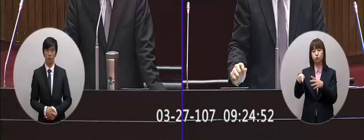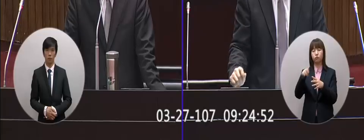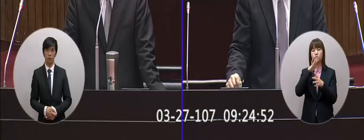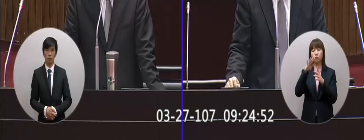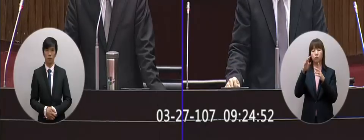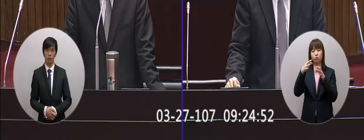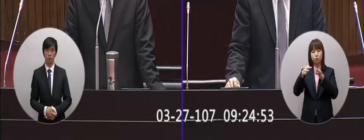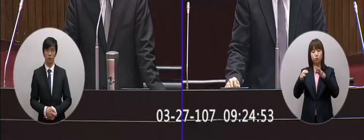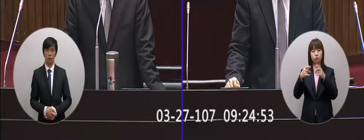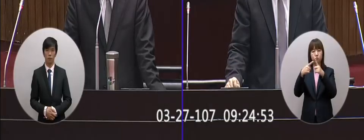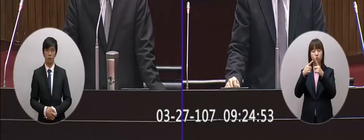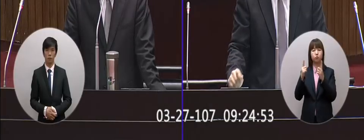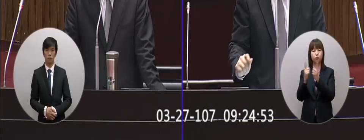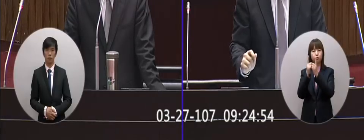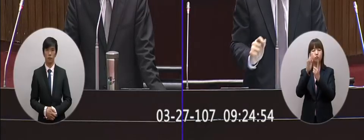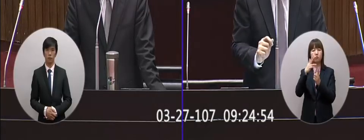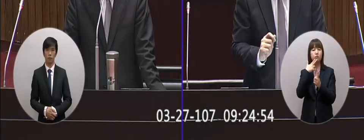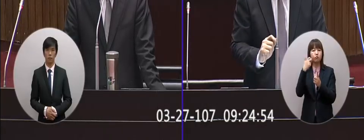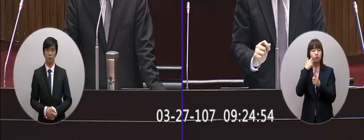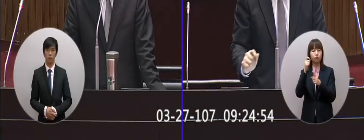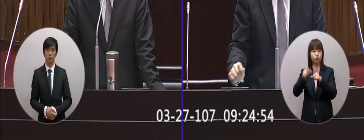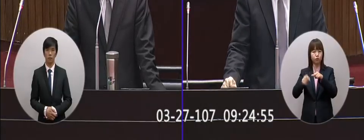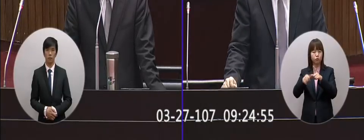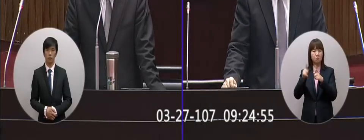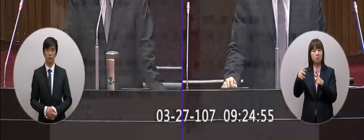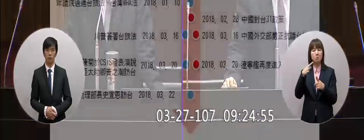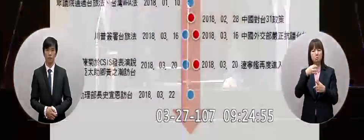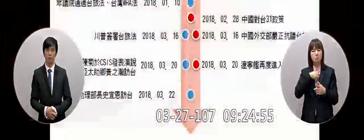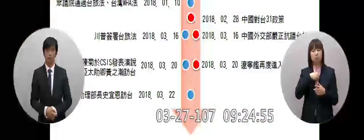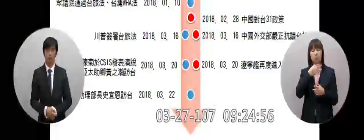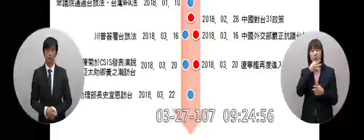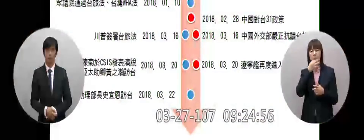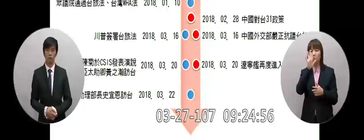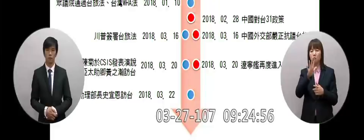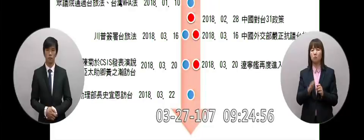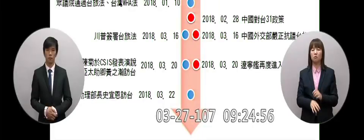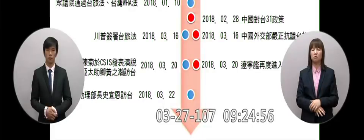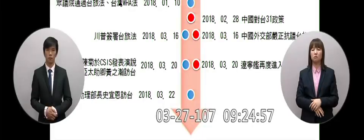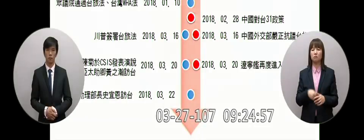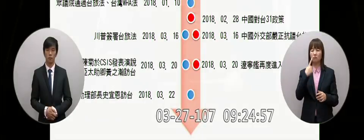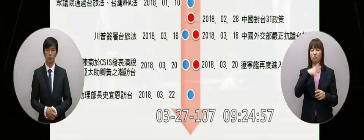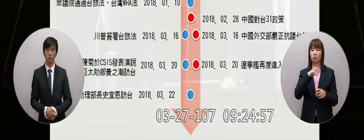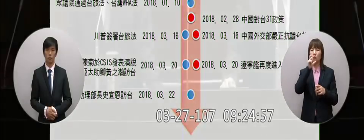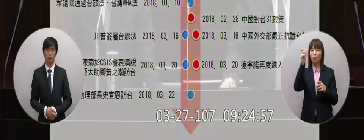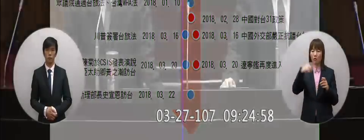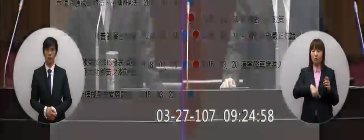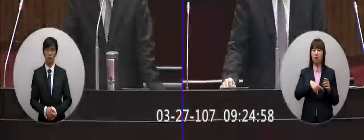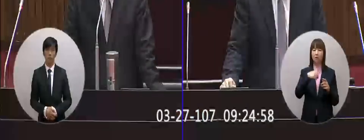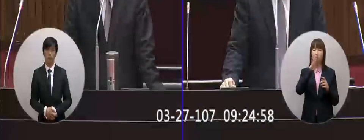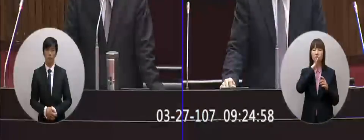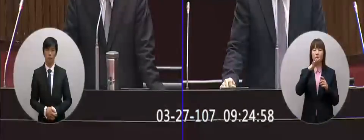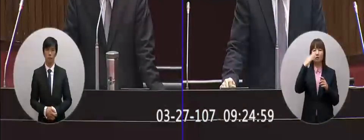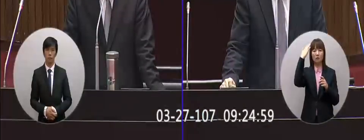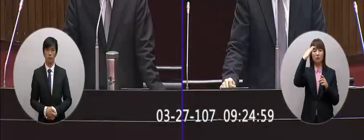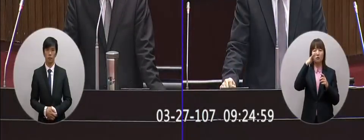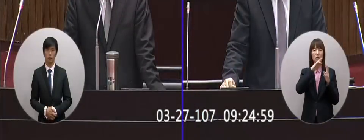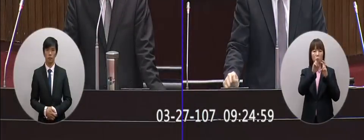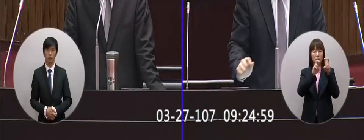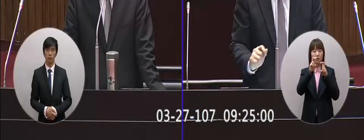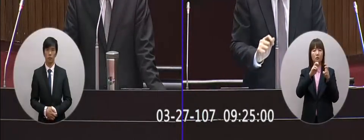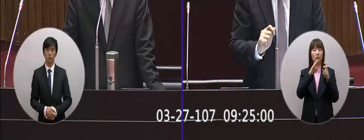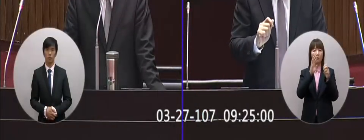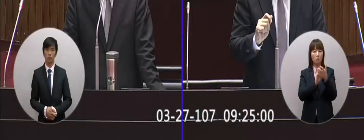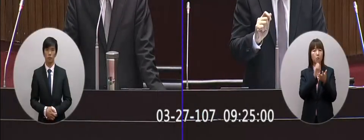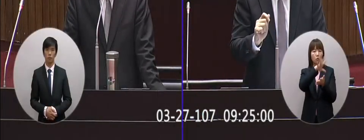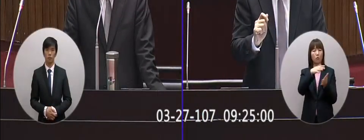者们碰了面，我们这钢铁业者，那他们非常忧心，他们也非常的担心。那我知道回来之后其实邓政委有跟院长做了报